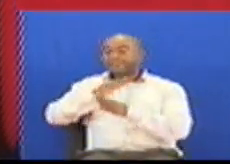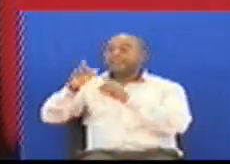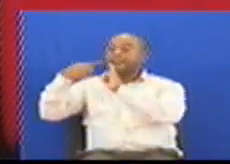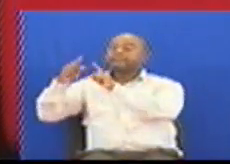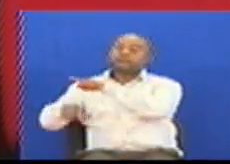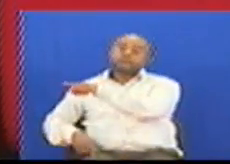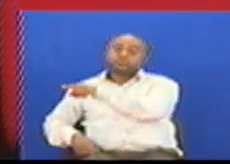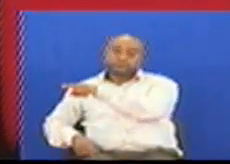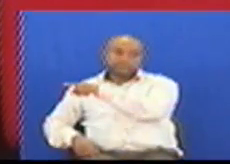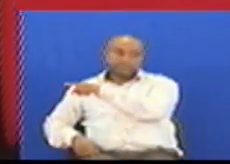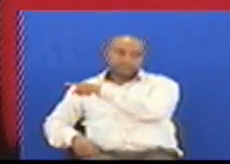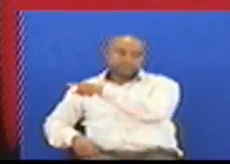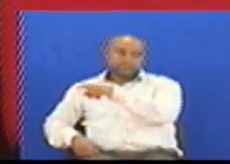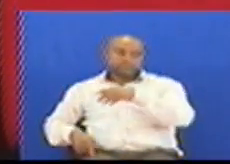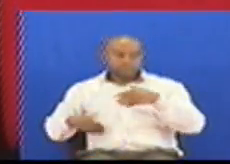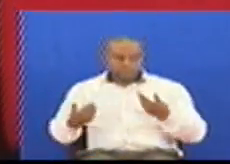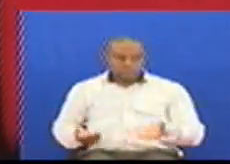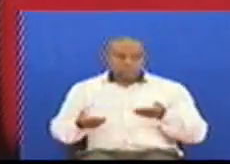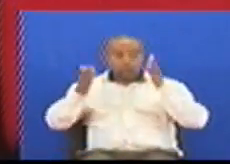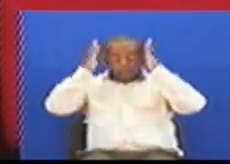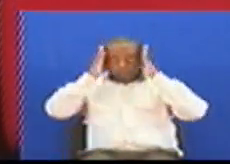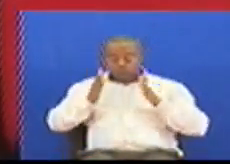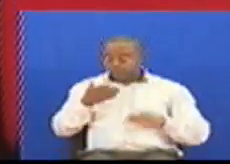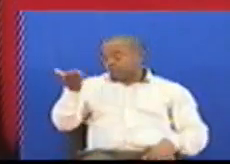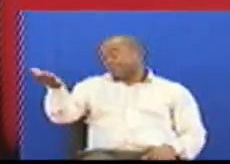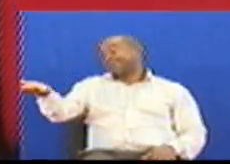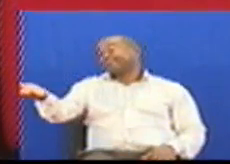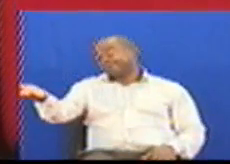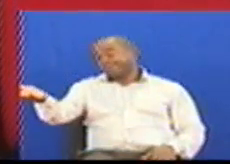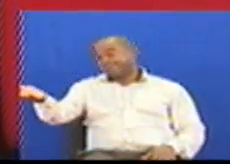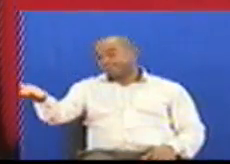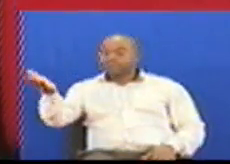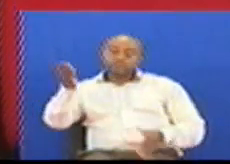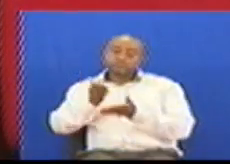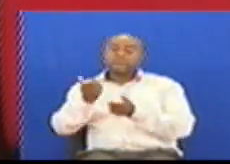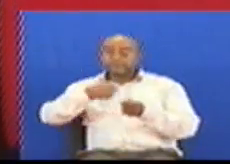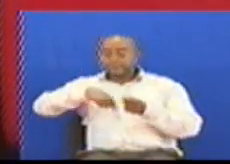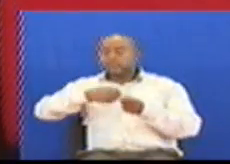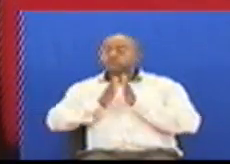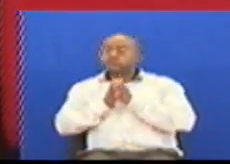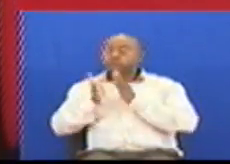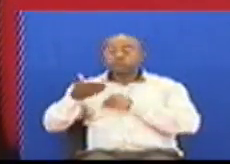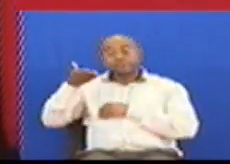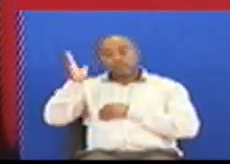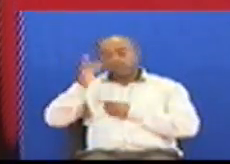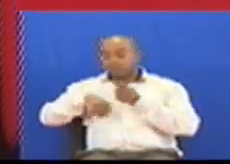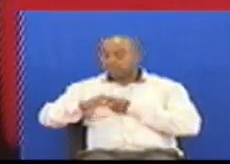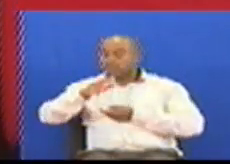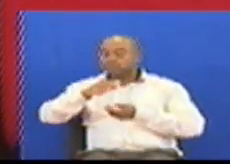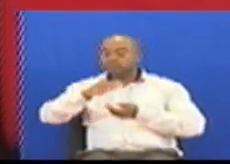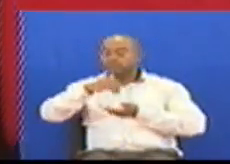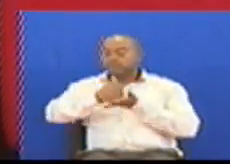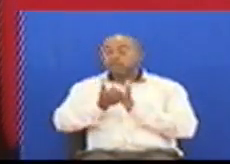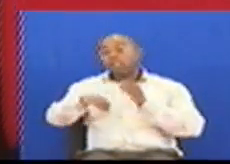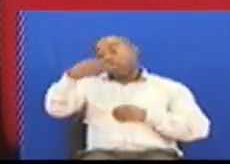kazi. Mheshimiwa naibu spika, tunaishukuru serikali kwenye sekta ya elimu,